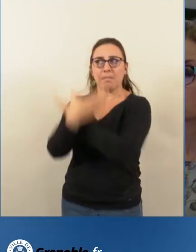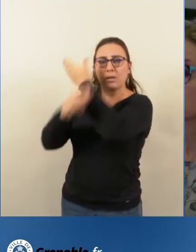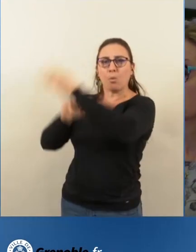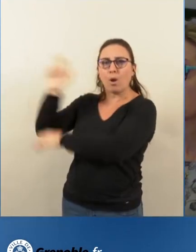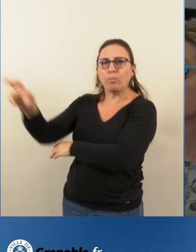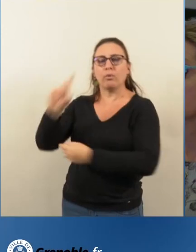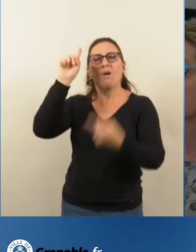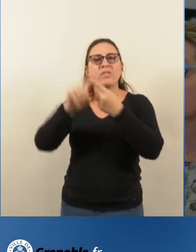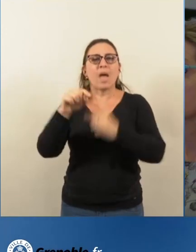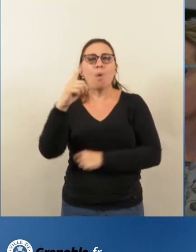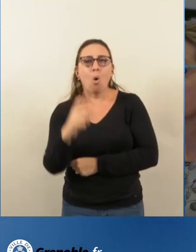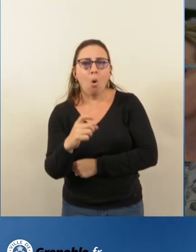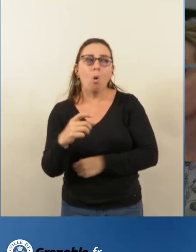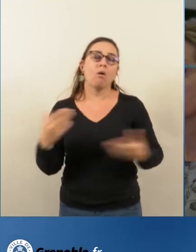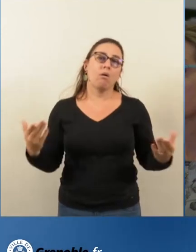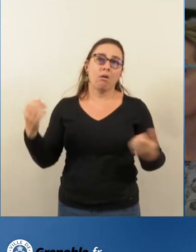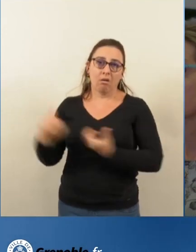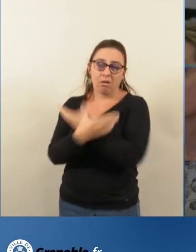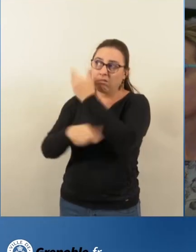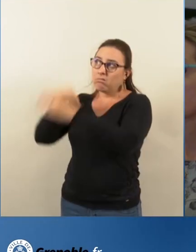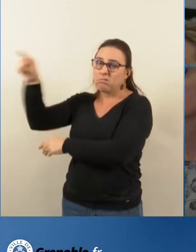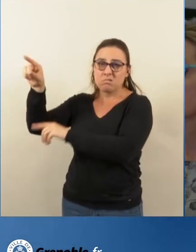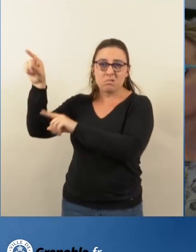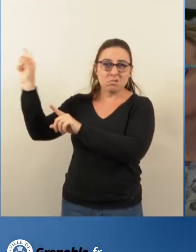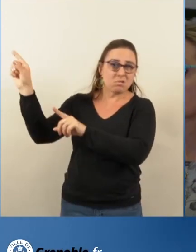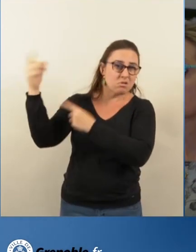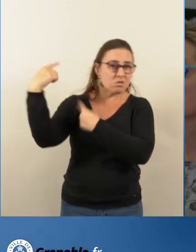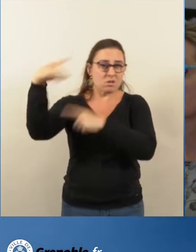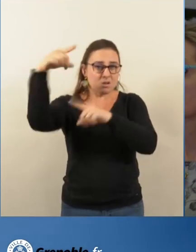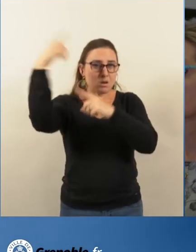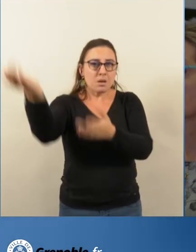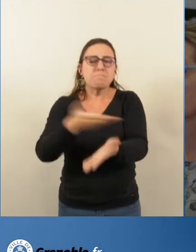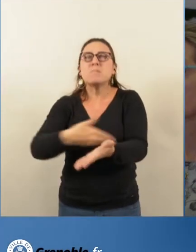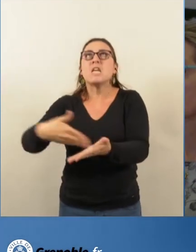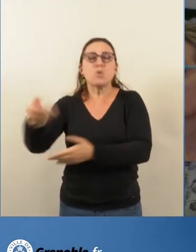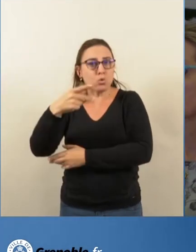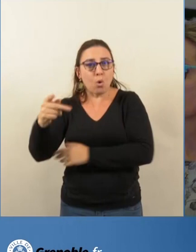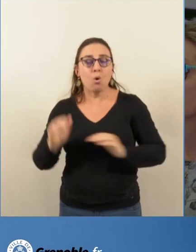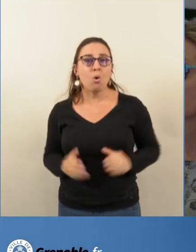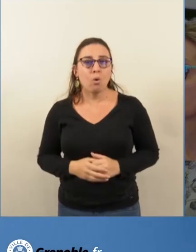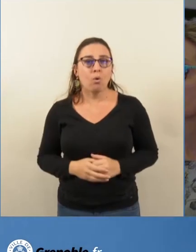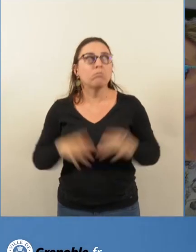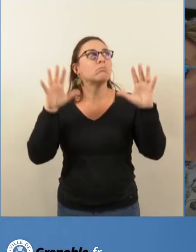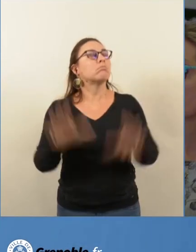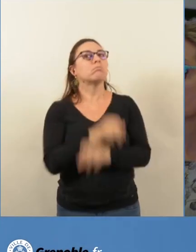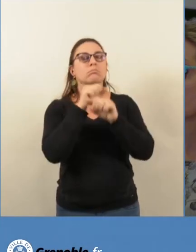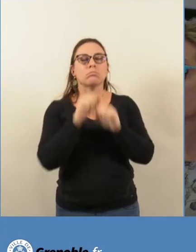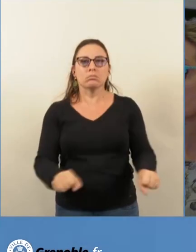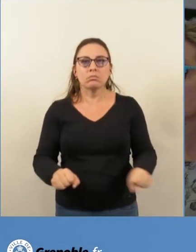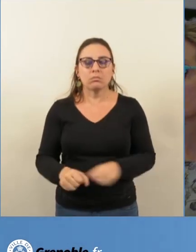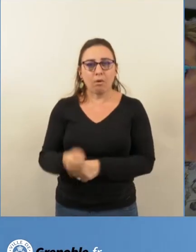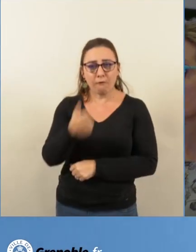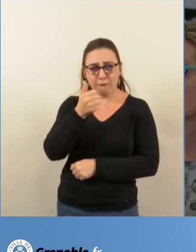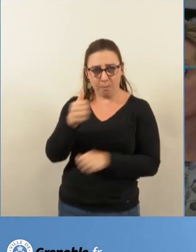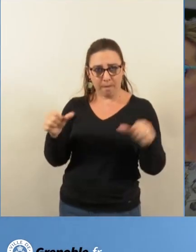de l'eau pour lequel la métropole vous réclame des millions d'euros ce qui est quand même extraordinaire vous donnez